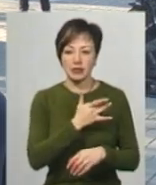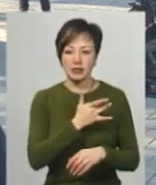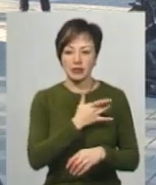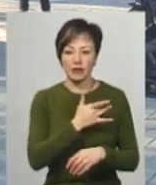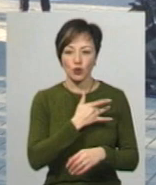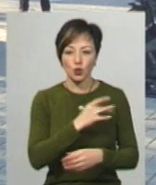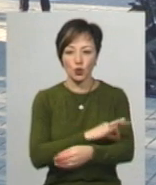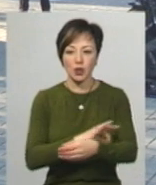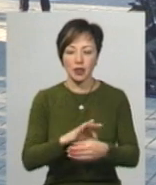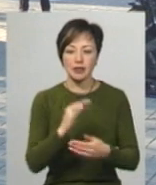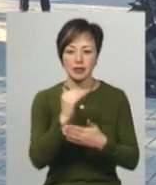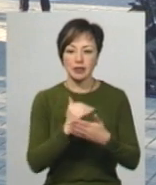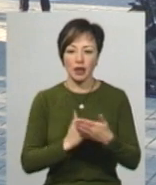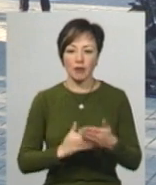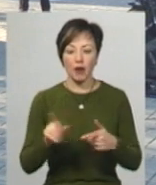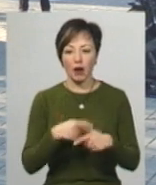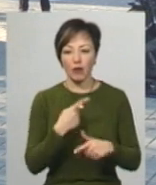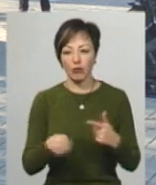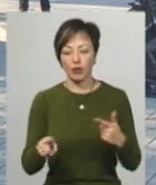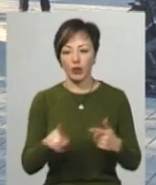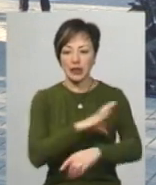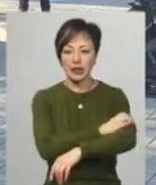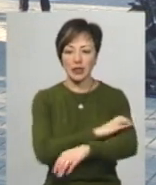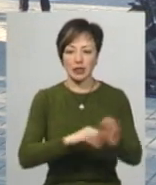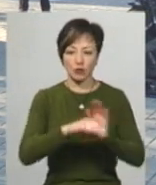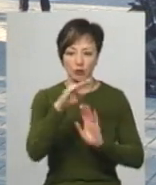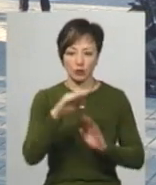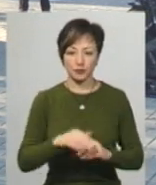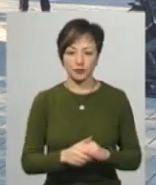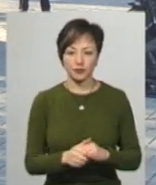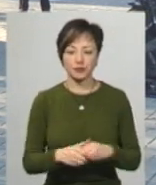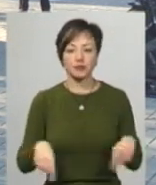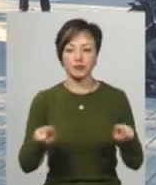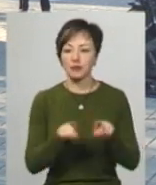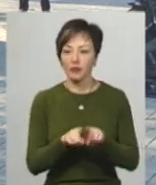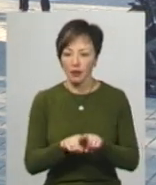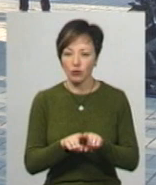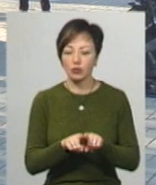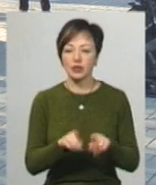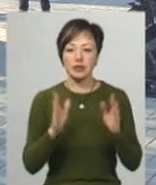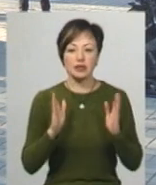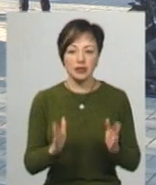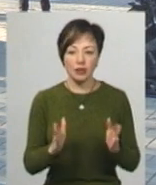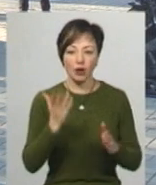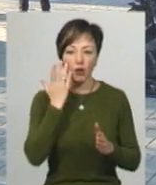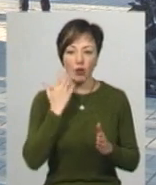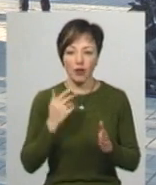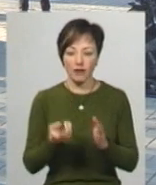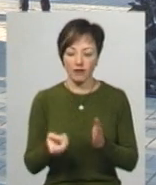захворюваннями серцево-судинними чи тиском. Також тільки вийшли з